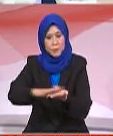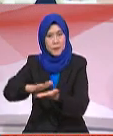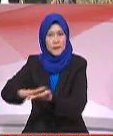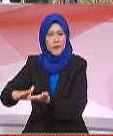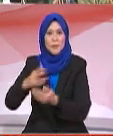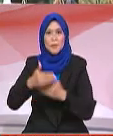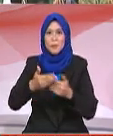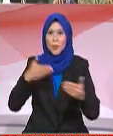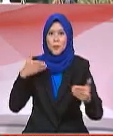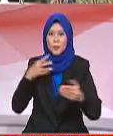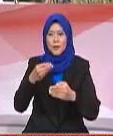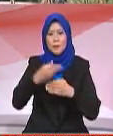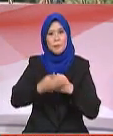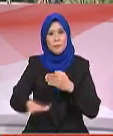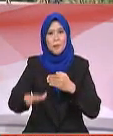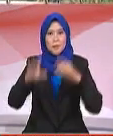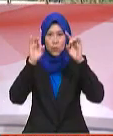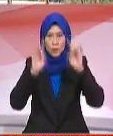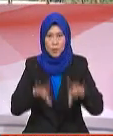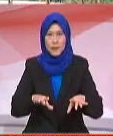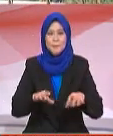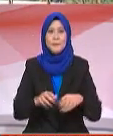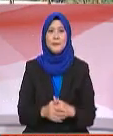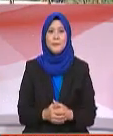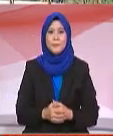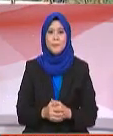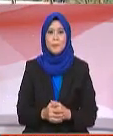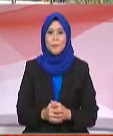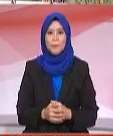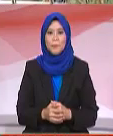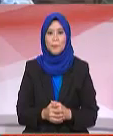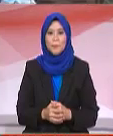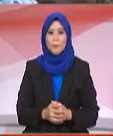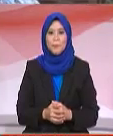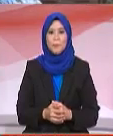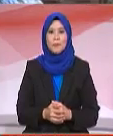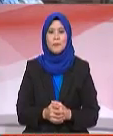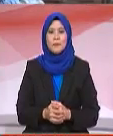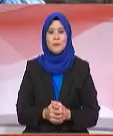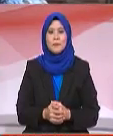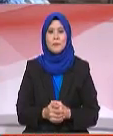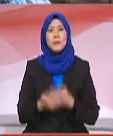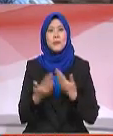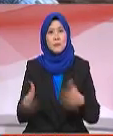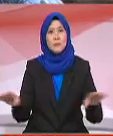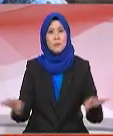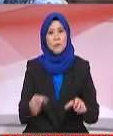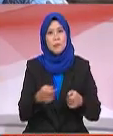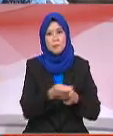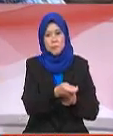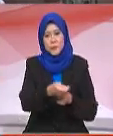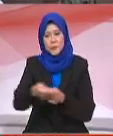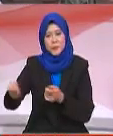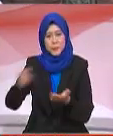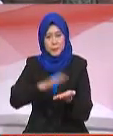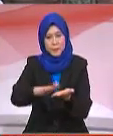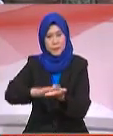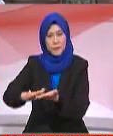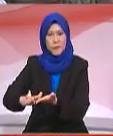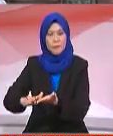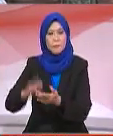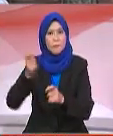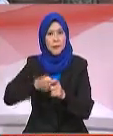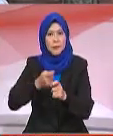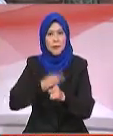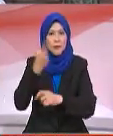dan selepas peperiksaan dijalankan. Memang kita sudah buat sanitasi dan selepas setiap peperiksaan